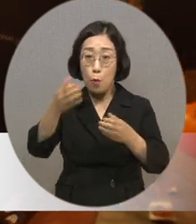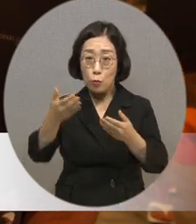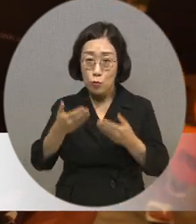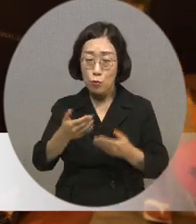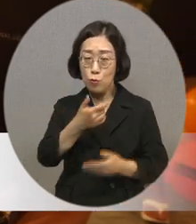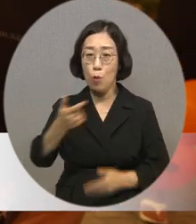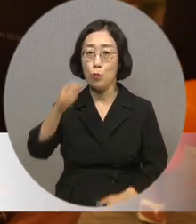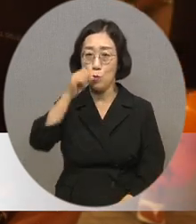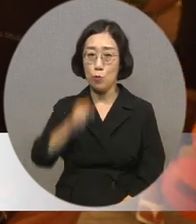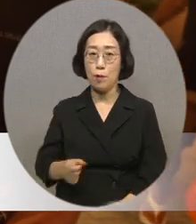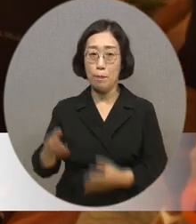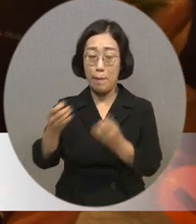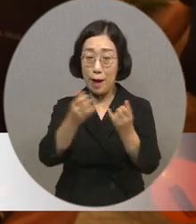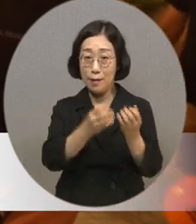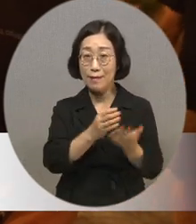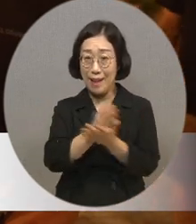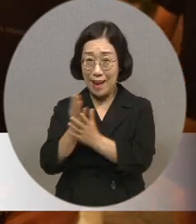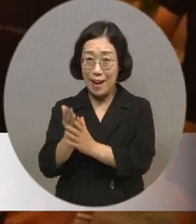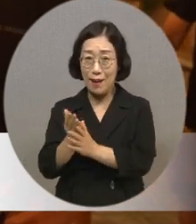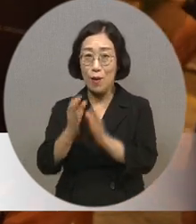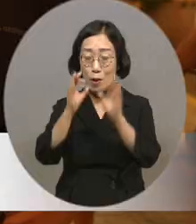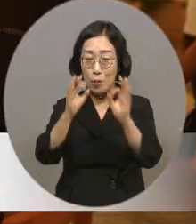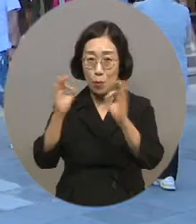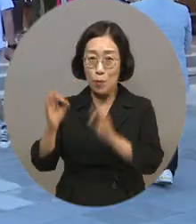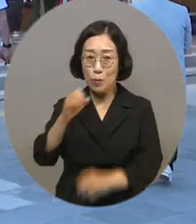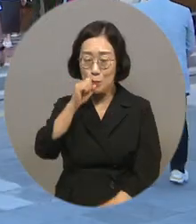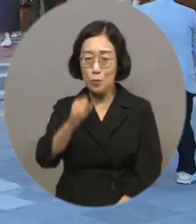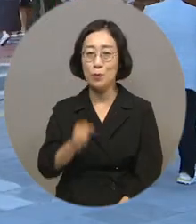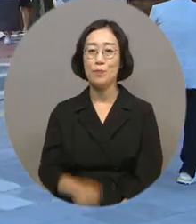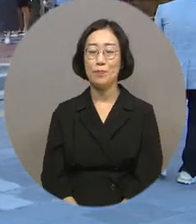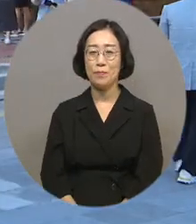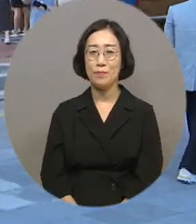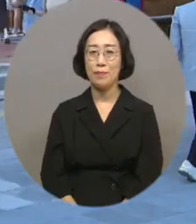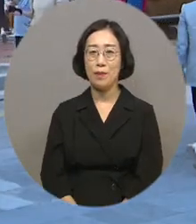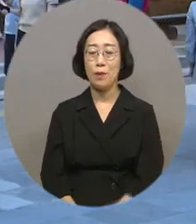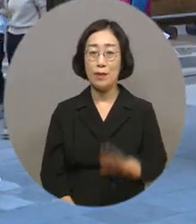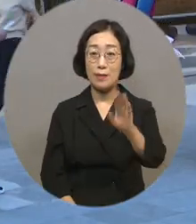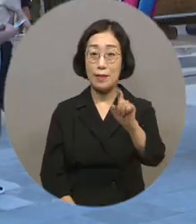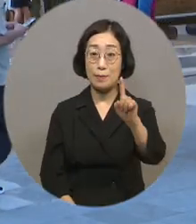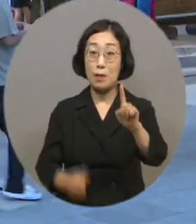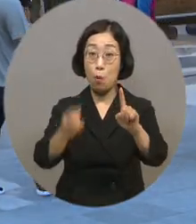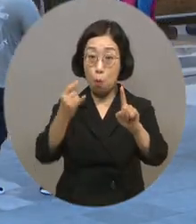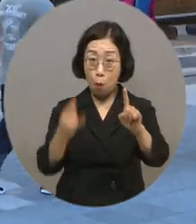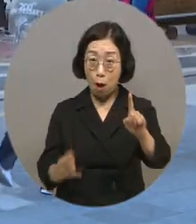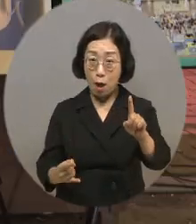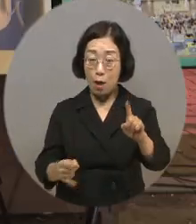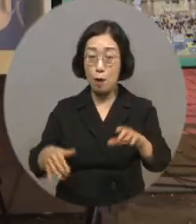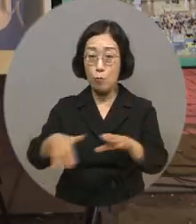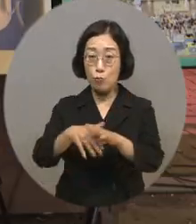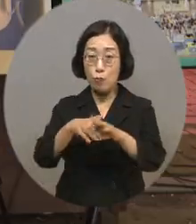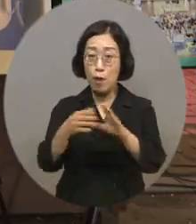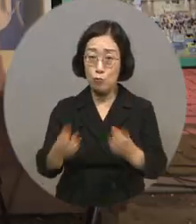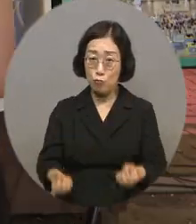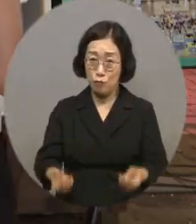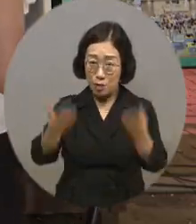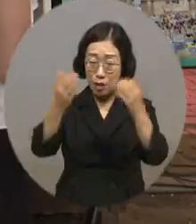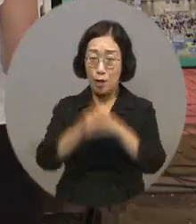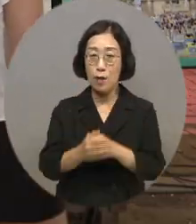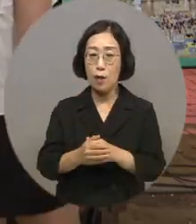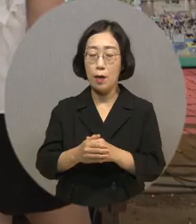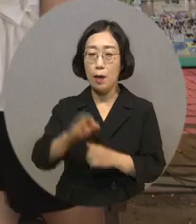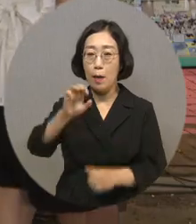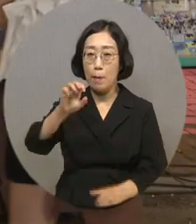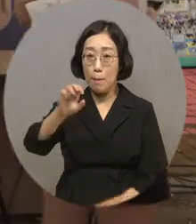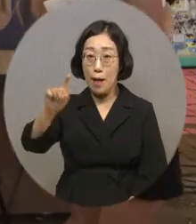좋았고, 이렇게 많은 것을 하는 게 좋은 것 같습니다. 체험도 좋고. 올해로 41회째를 맞는 팔마문화제는 청렴의 상징인